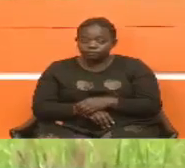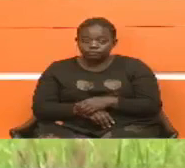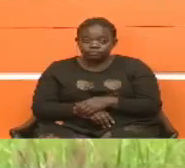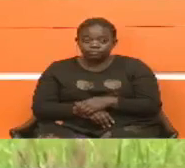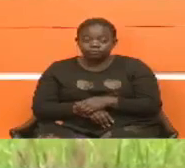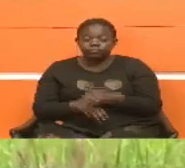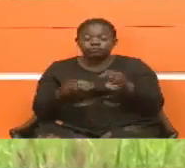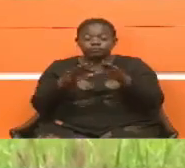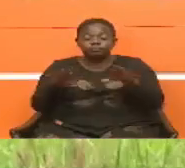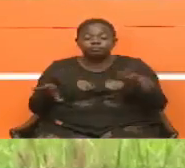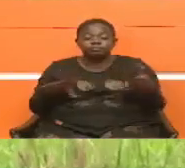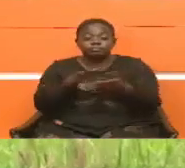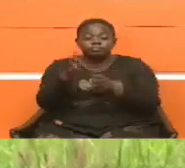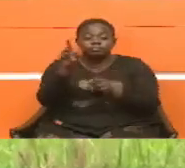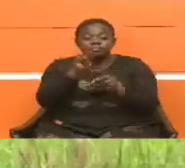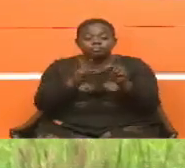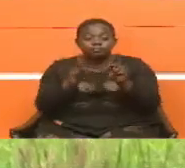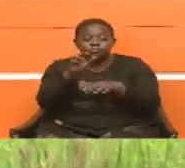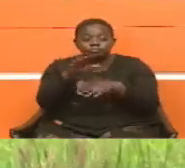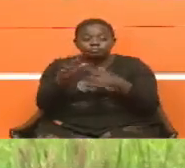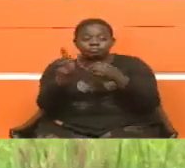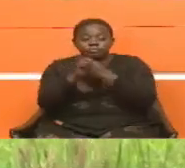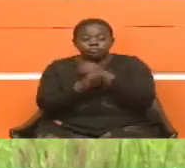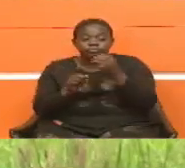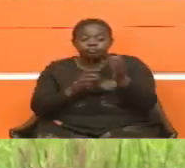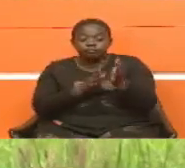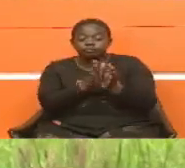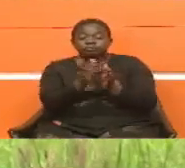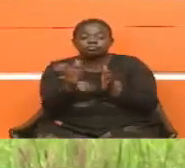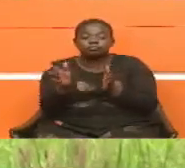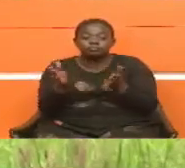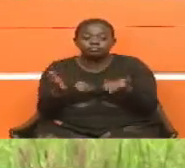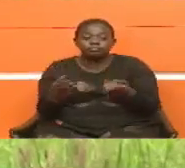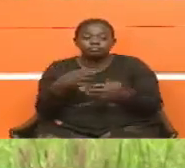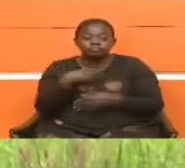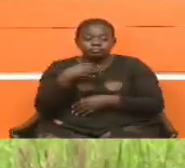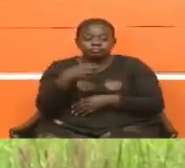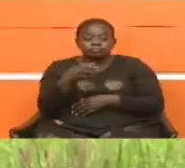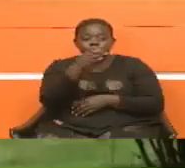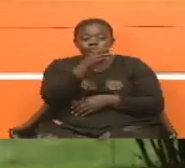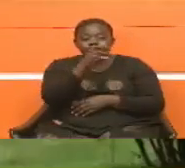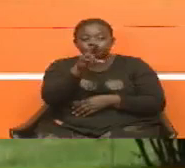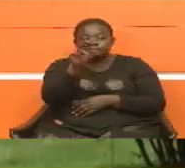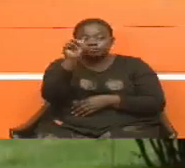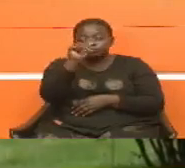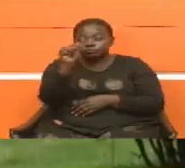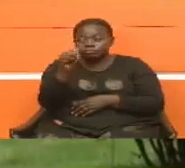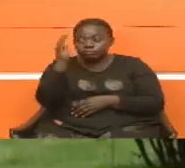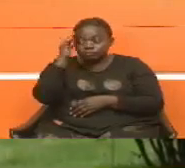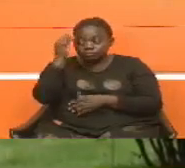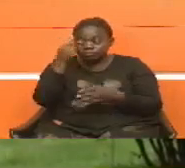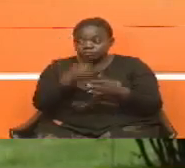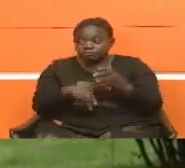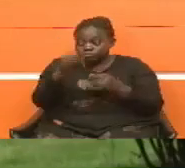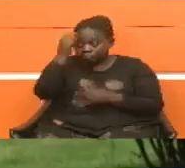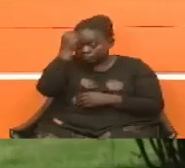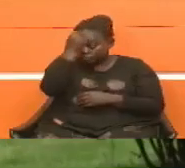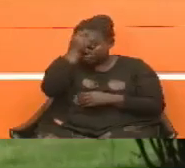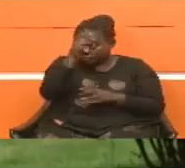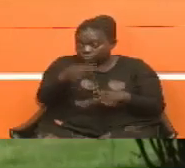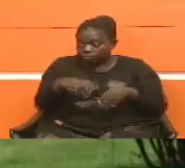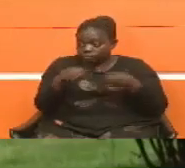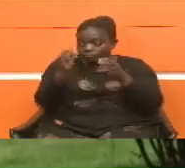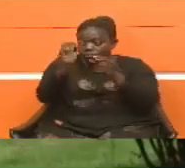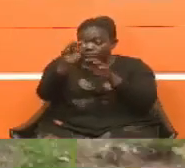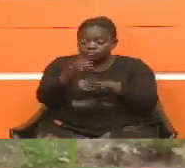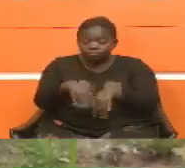Ettaka erikaayanirwa abatuuze b'e Kabuyongo mu disitulikiti y'e Nakasongola n'omugagga Christopher Ssekyanzi kitegeerekese nga lya gavumenti nga lyaweebwa abalimi